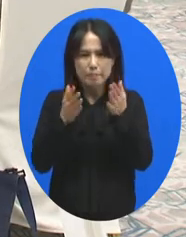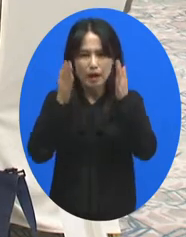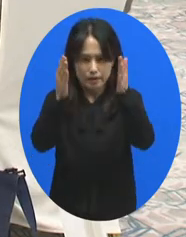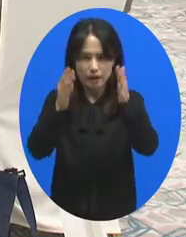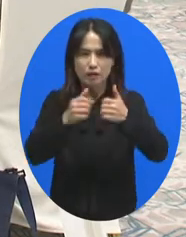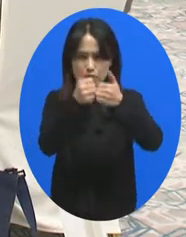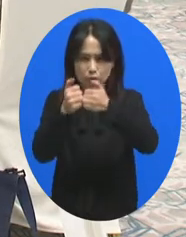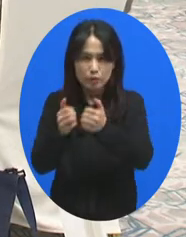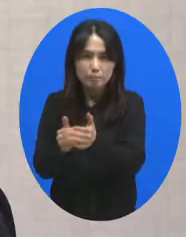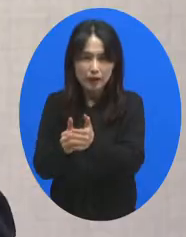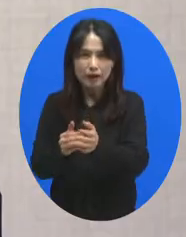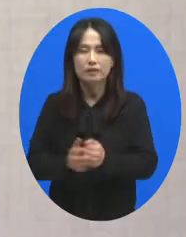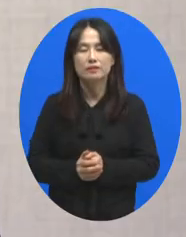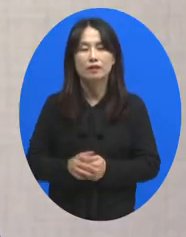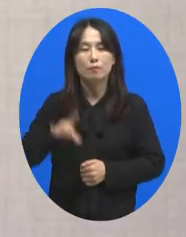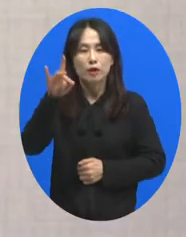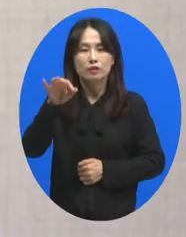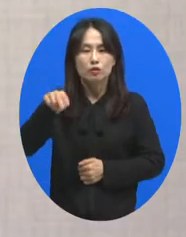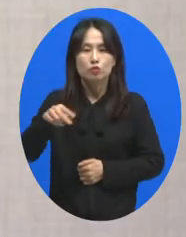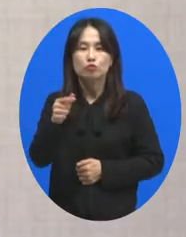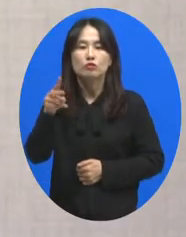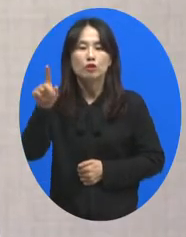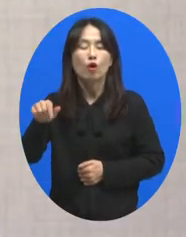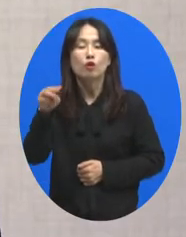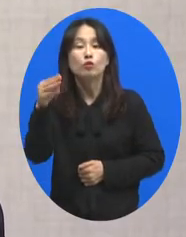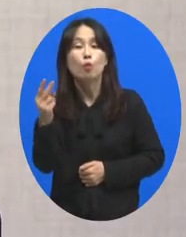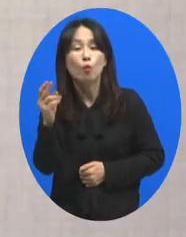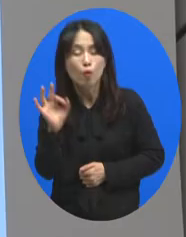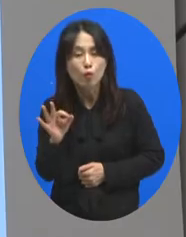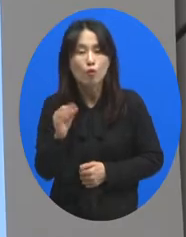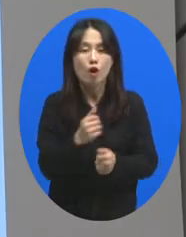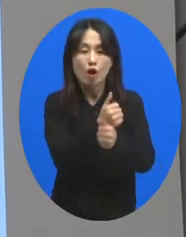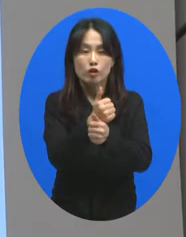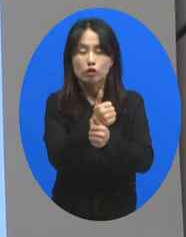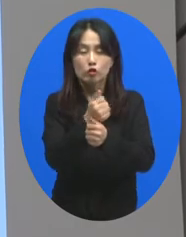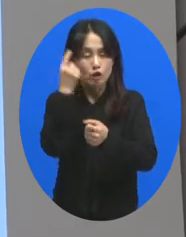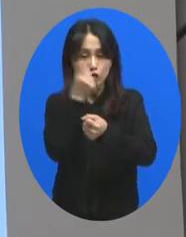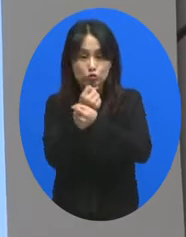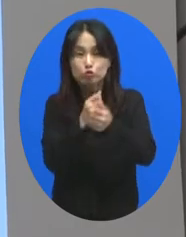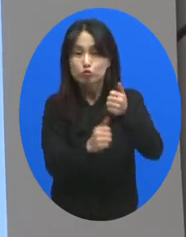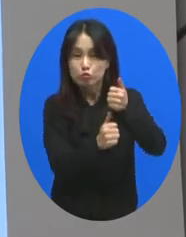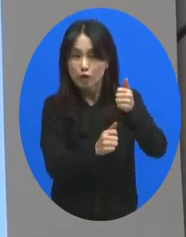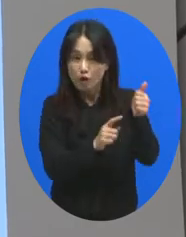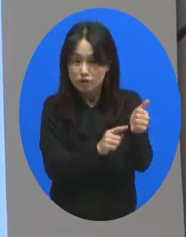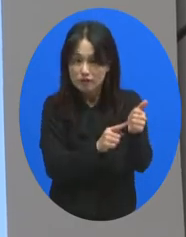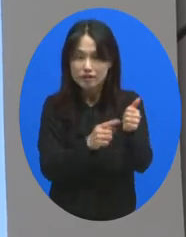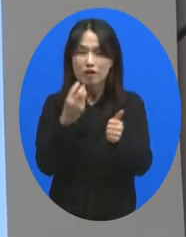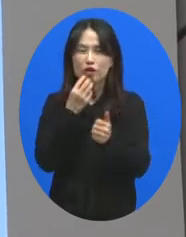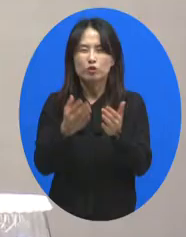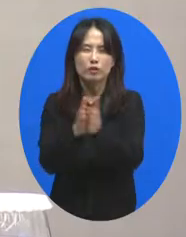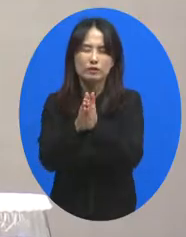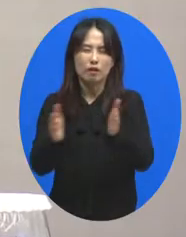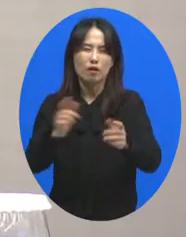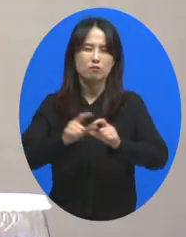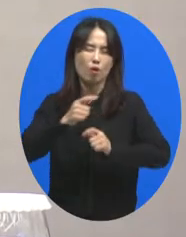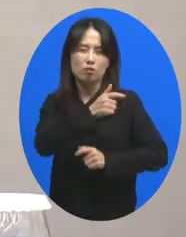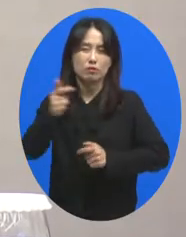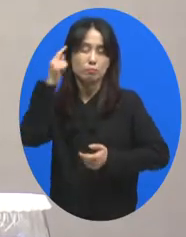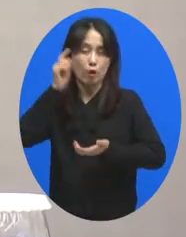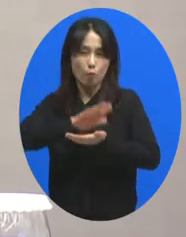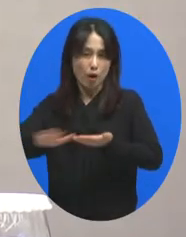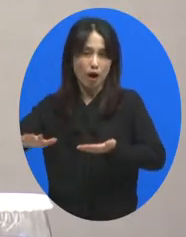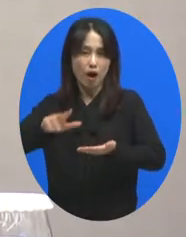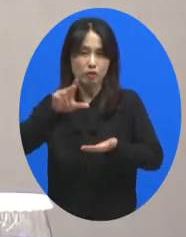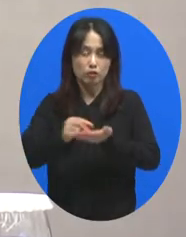논의한 겁니다. 먼저 윤덕용 한국개발연구원 초빙연구위원이 경기도에서 시작하는 더 큰 평화란